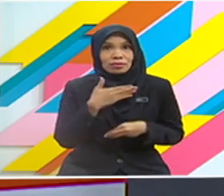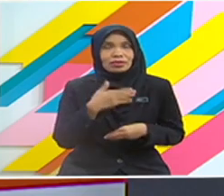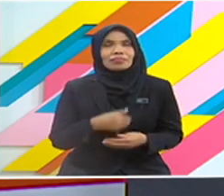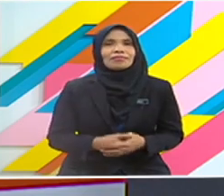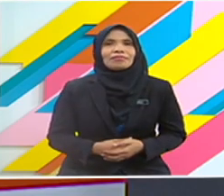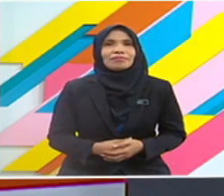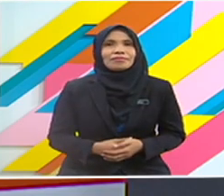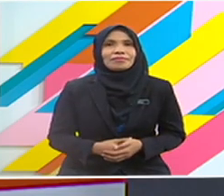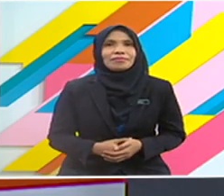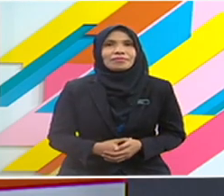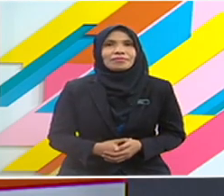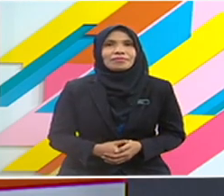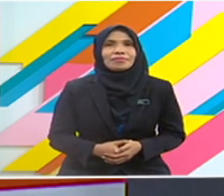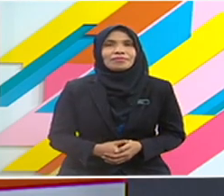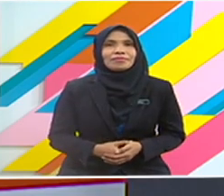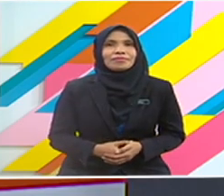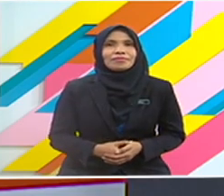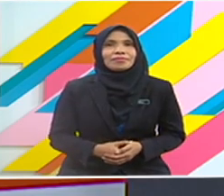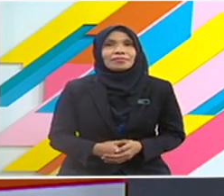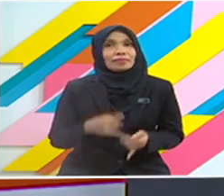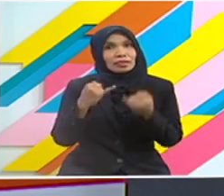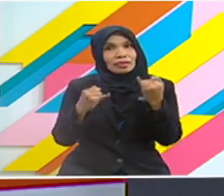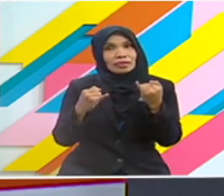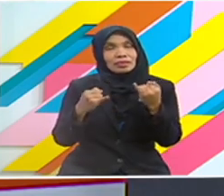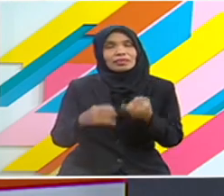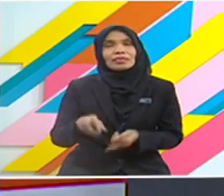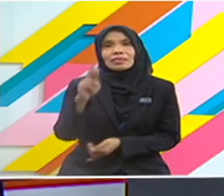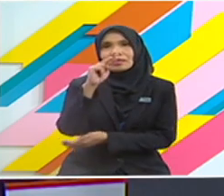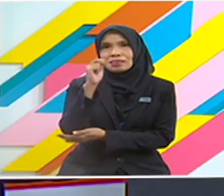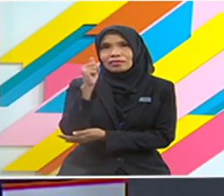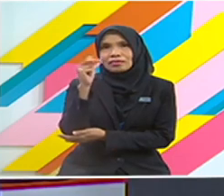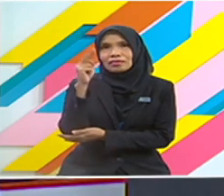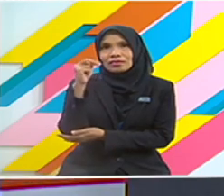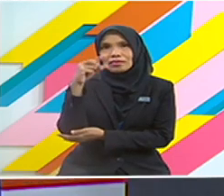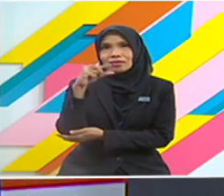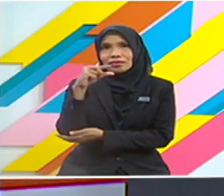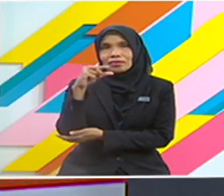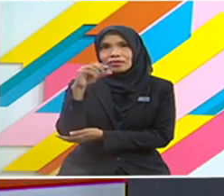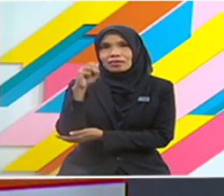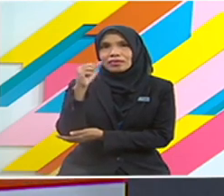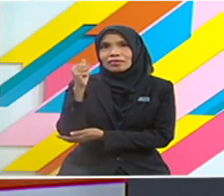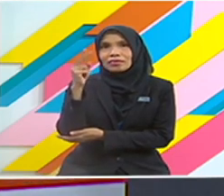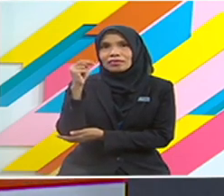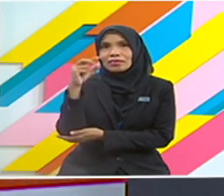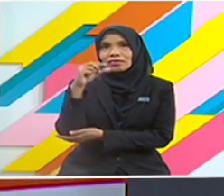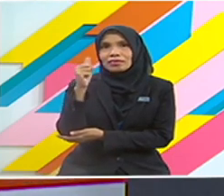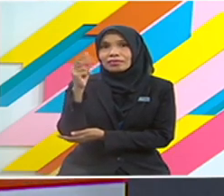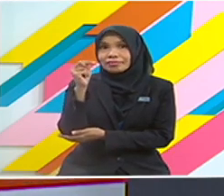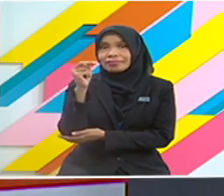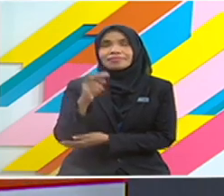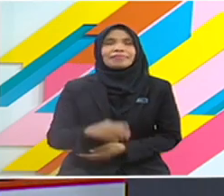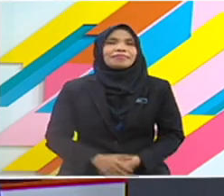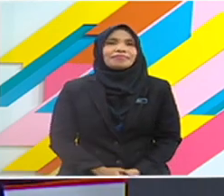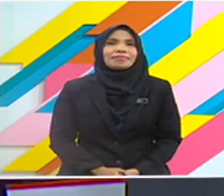adalah rangsangan-rangsangan. Okey, jadi kat sini cikgu nak bagi tahu sekali lagi pada murid-murid kat rumah dan juga Kak Rina.